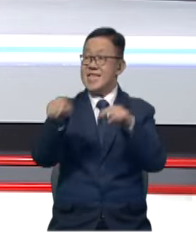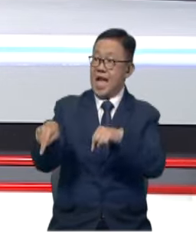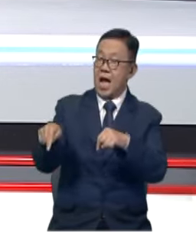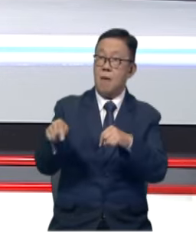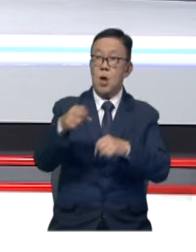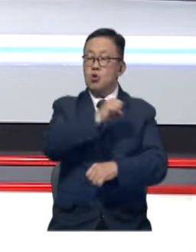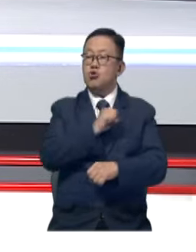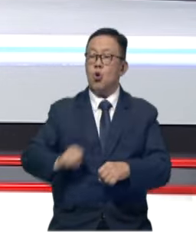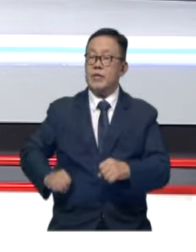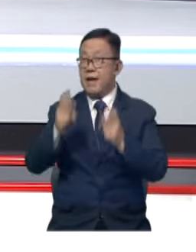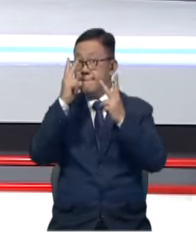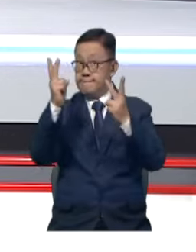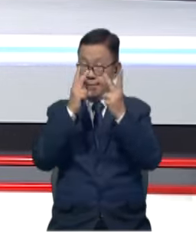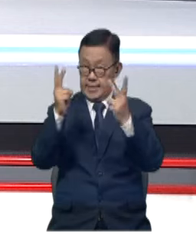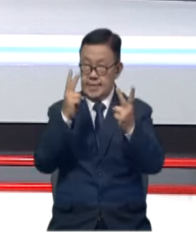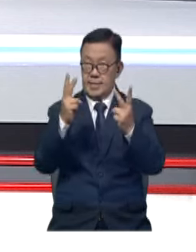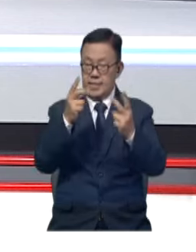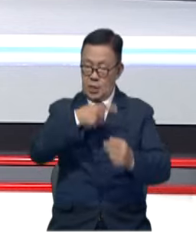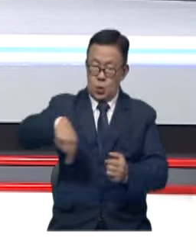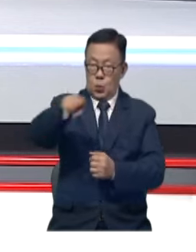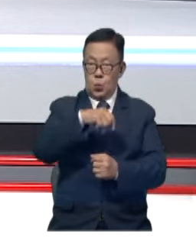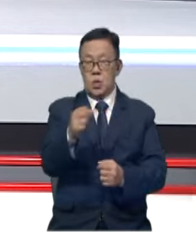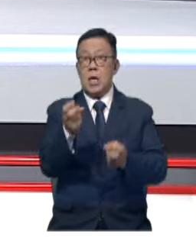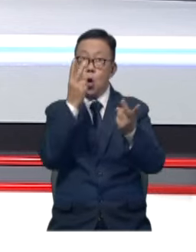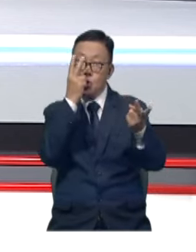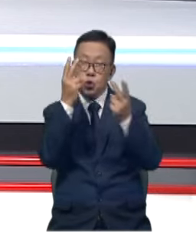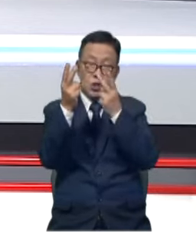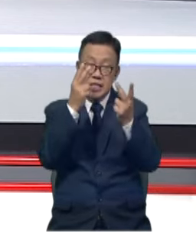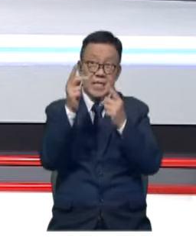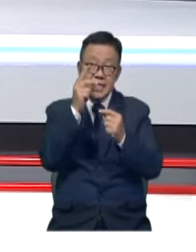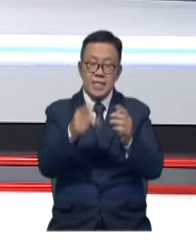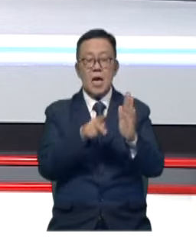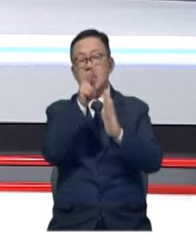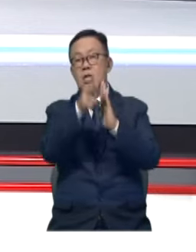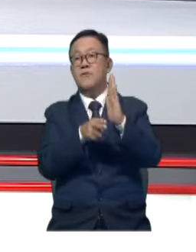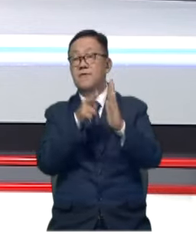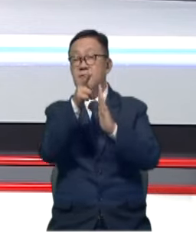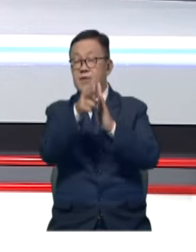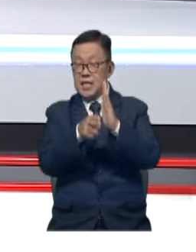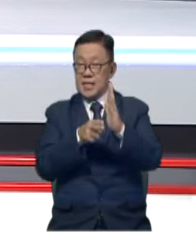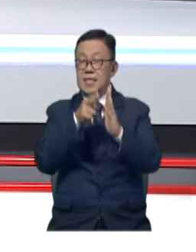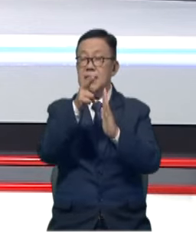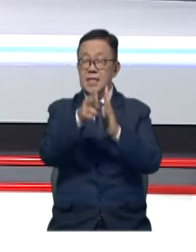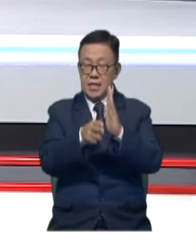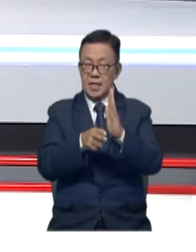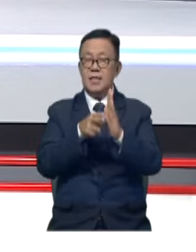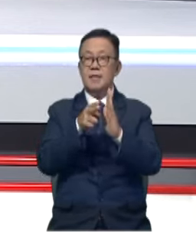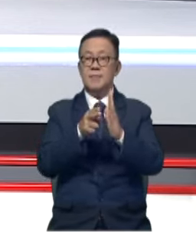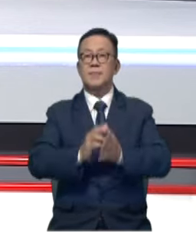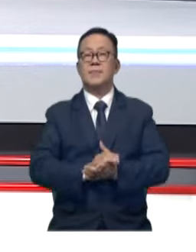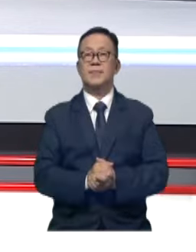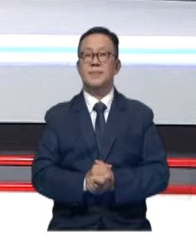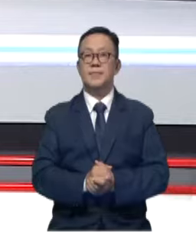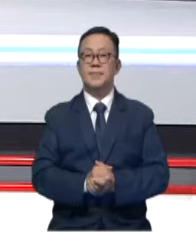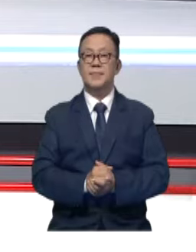itu dimuatkan dalam sorotan keberangkatan rasmi Baginda ke Thailand dan kunjungan muhibah Baginda ke Kemboja.